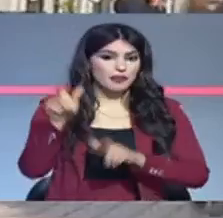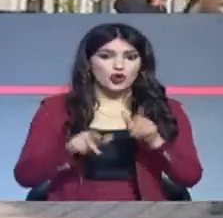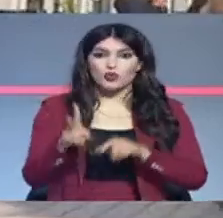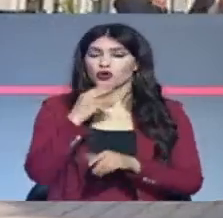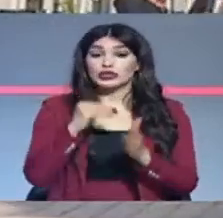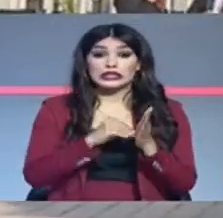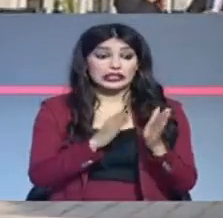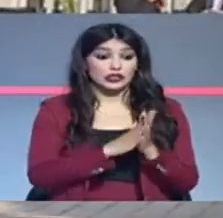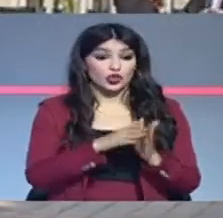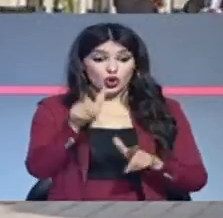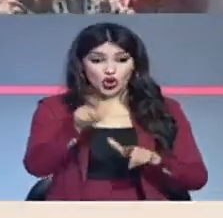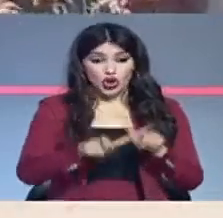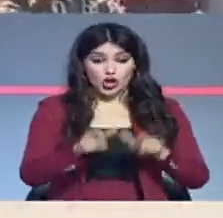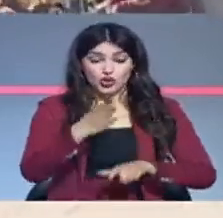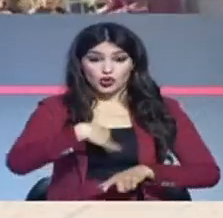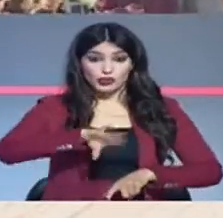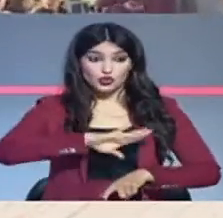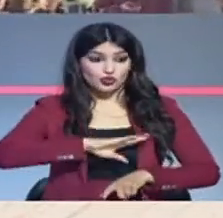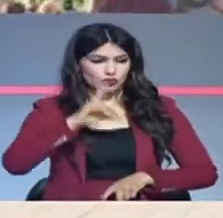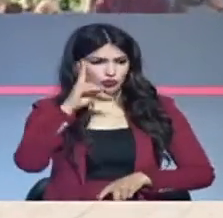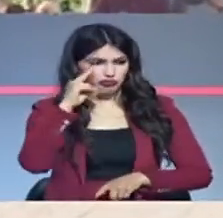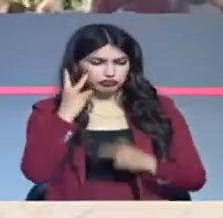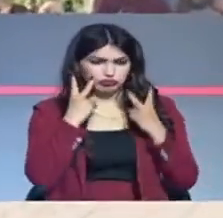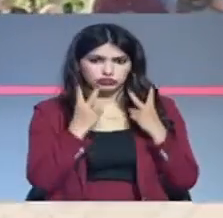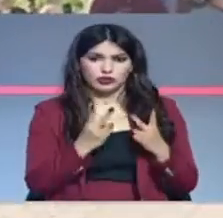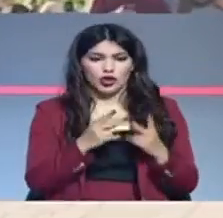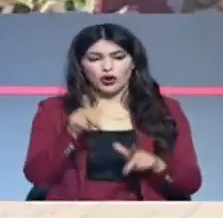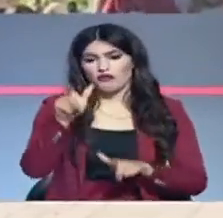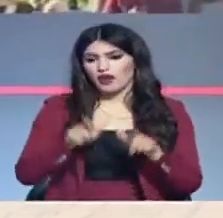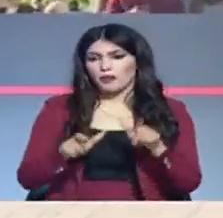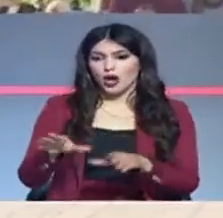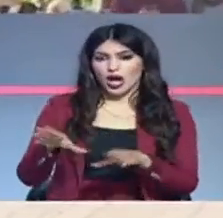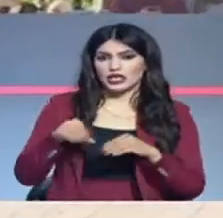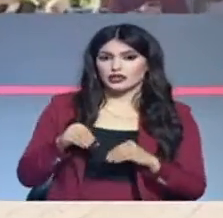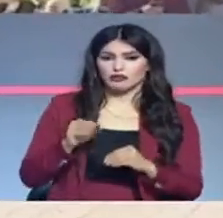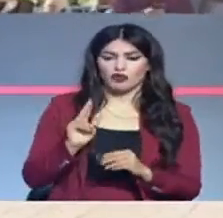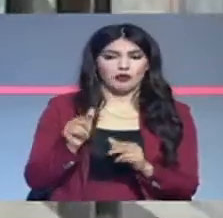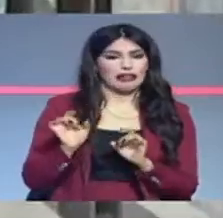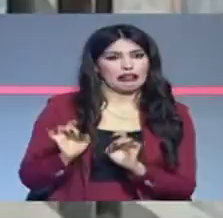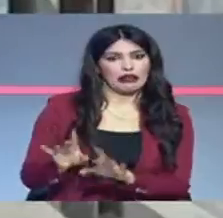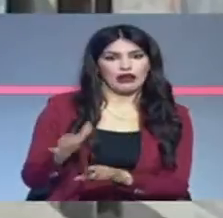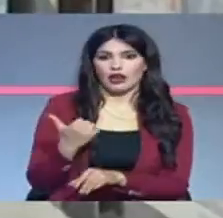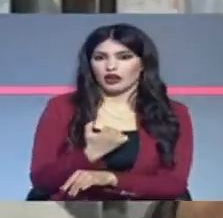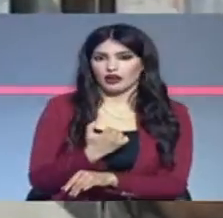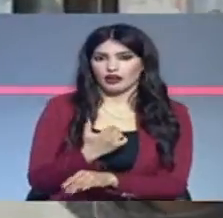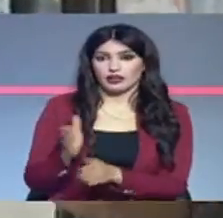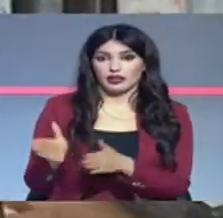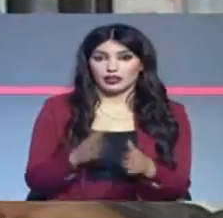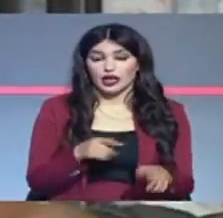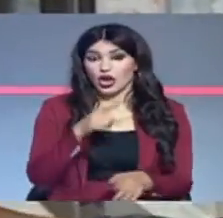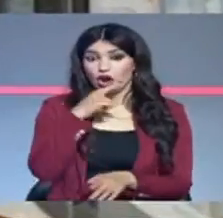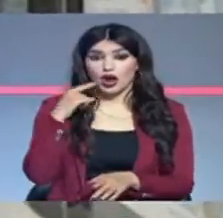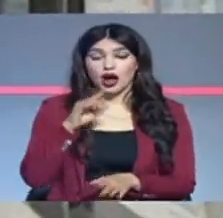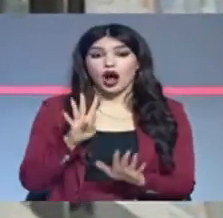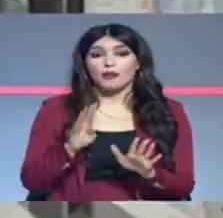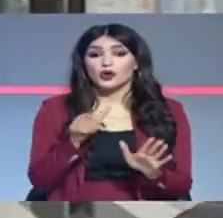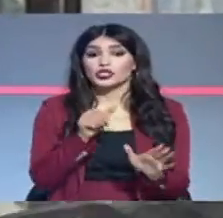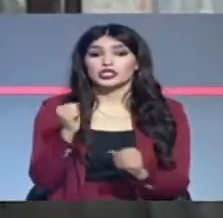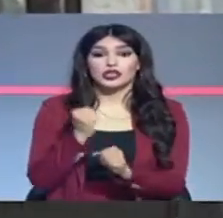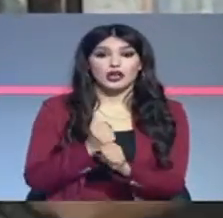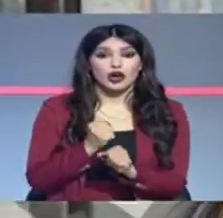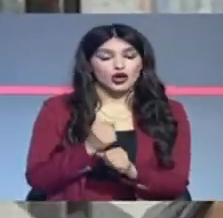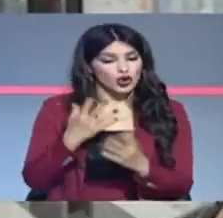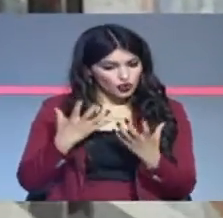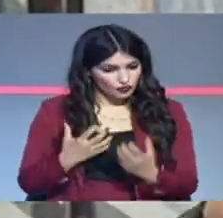ما يفسره تباين الاراء لدى المواطنين بين مؤيد ورافض لتلقي التلقيح عمري اربع وعشرين سنه